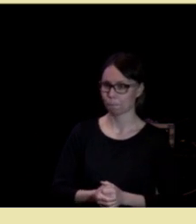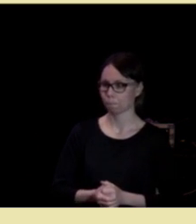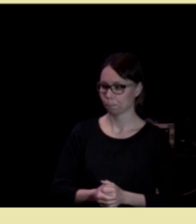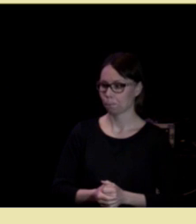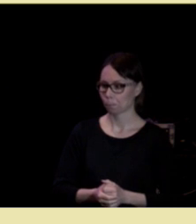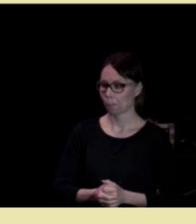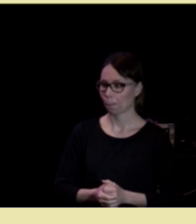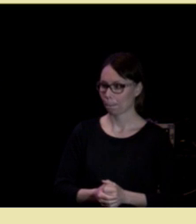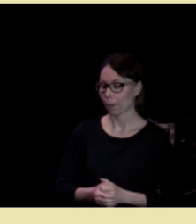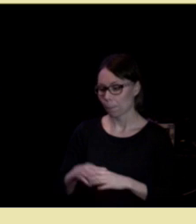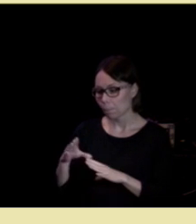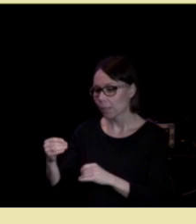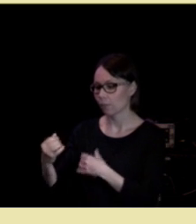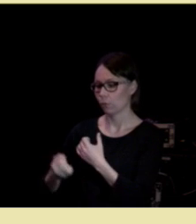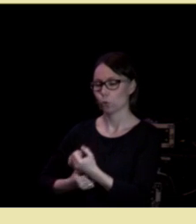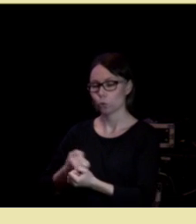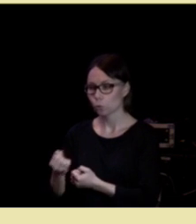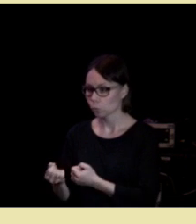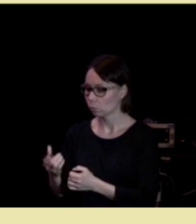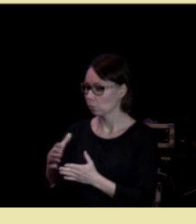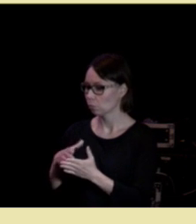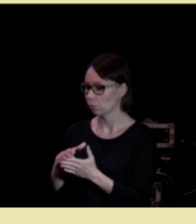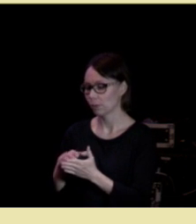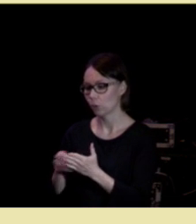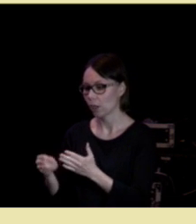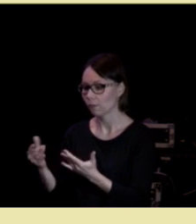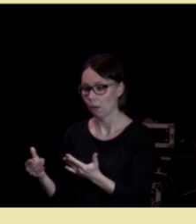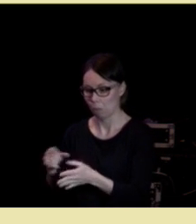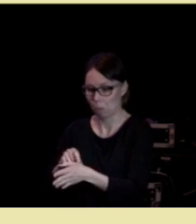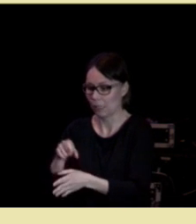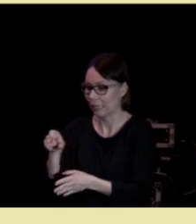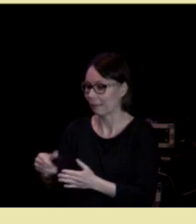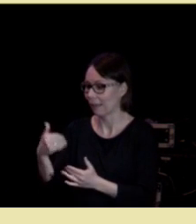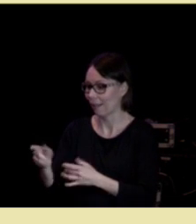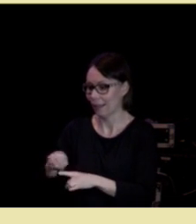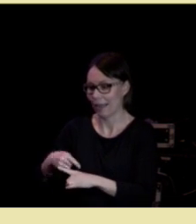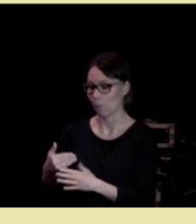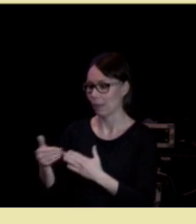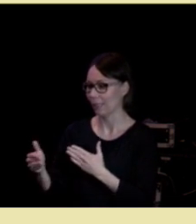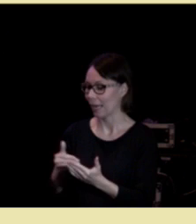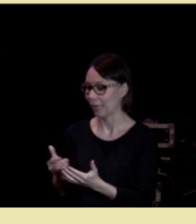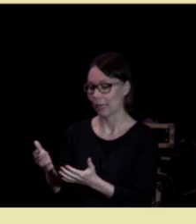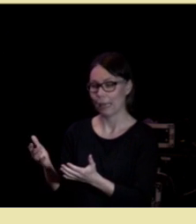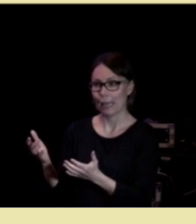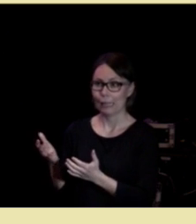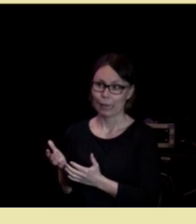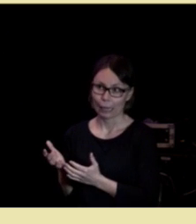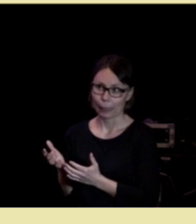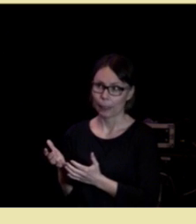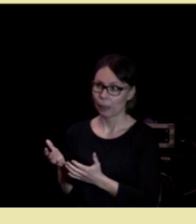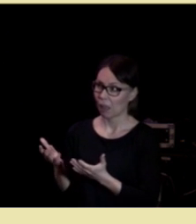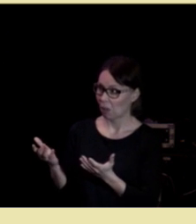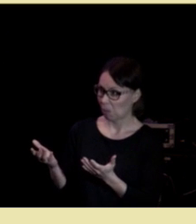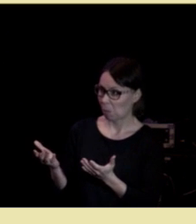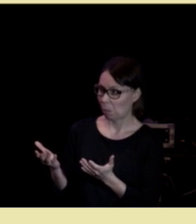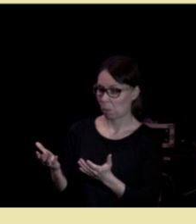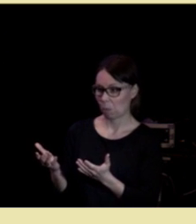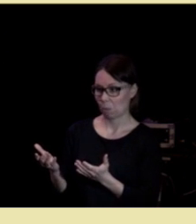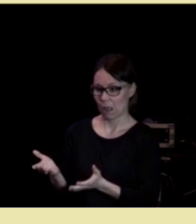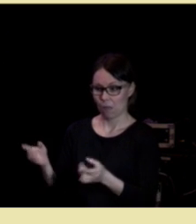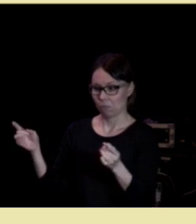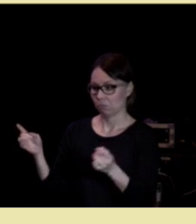Den bedrede funktionen førte jo til at pasientene etter rehabiliteringen trengte betydelig lavere